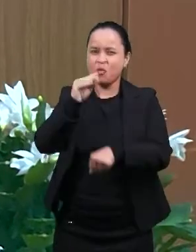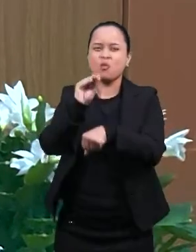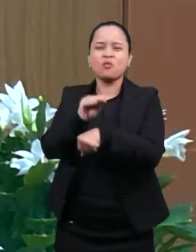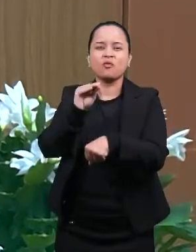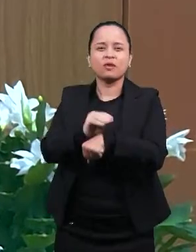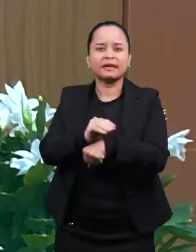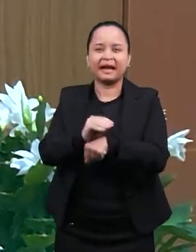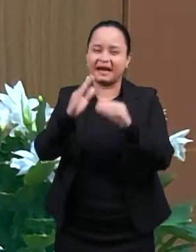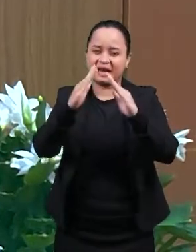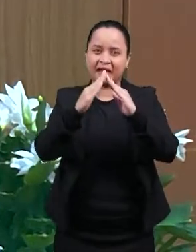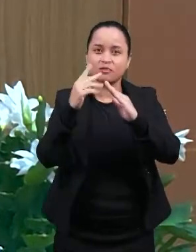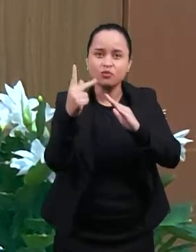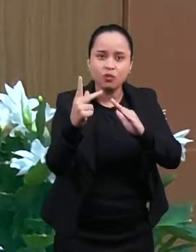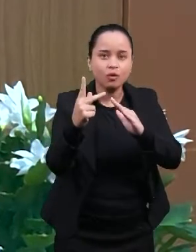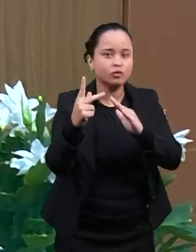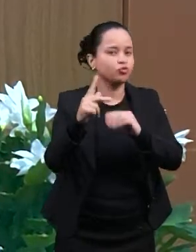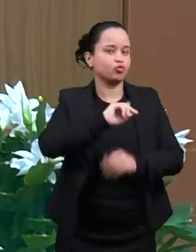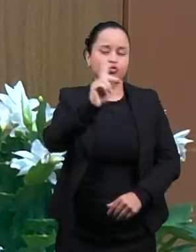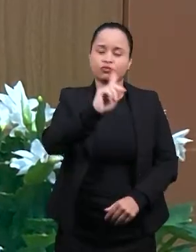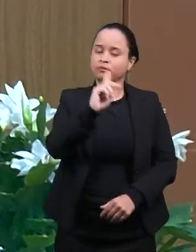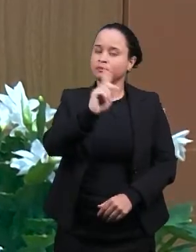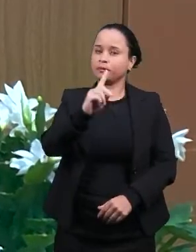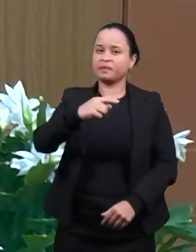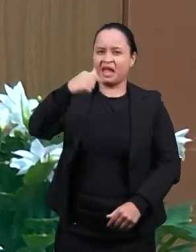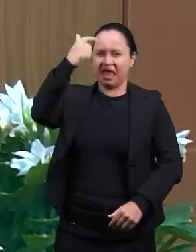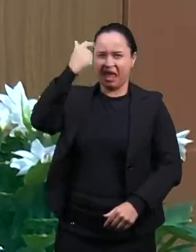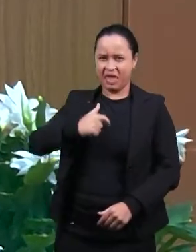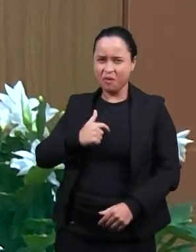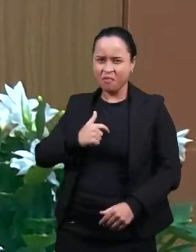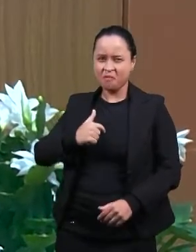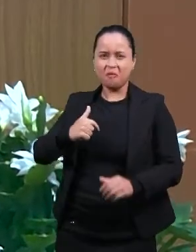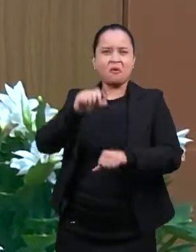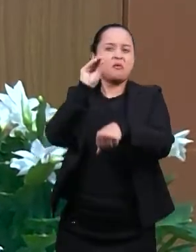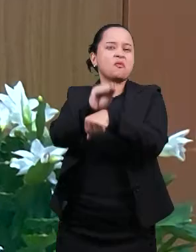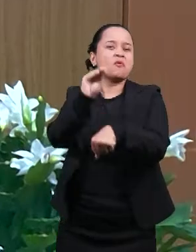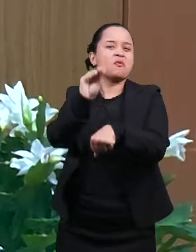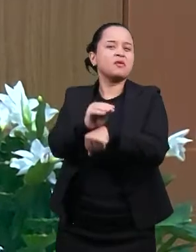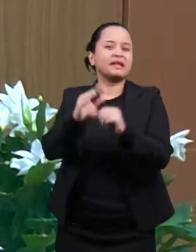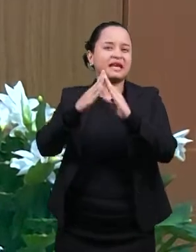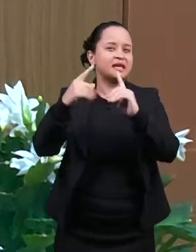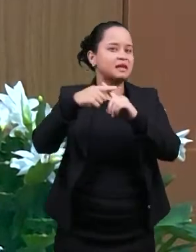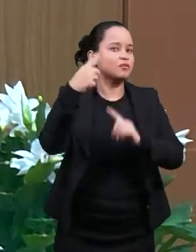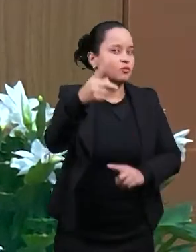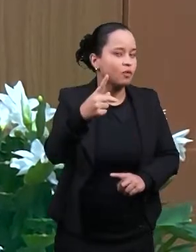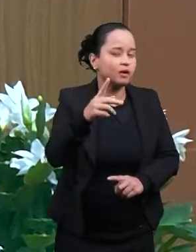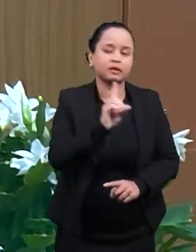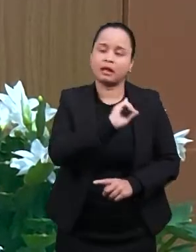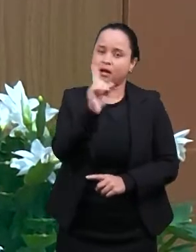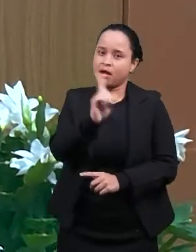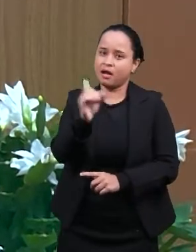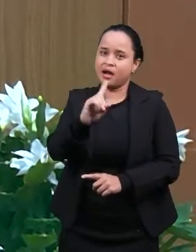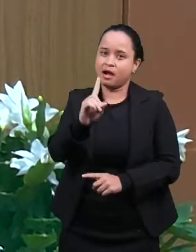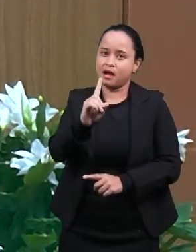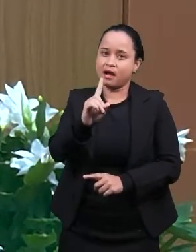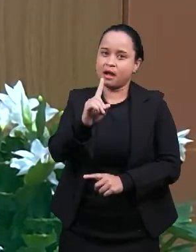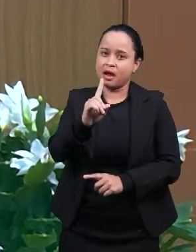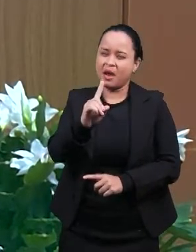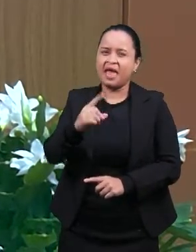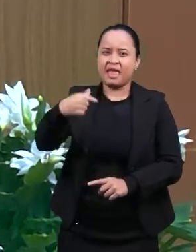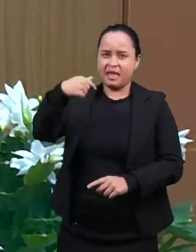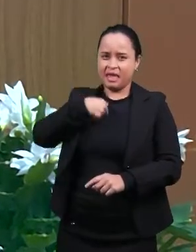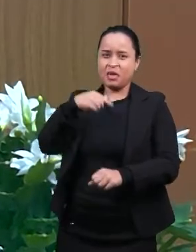домом. Не я буду заботиться о твоей церкви, о твоем служении. И никто не